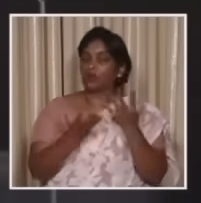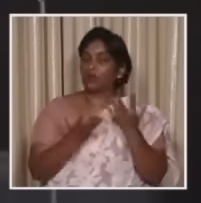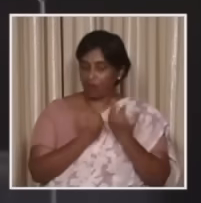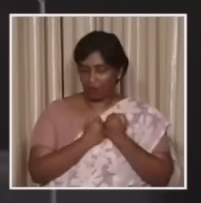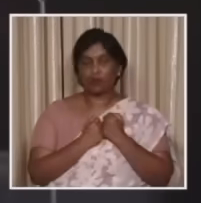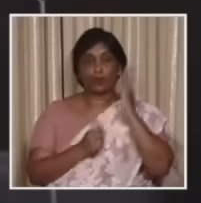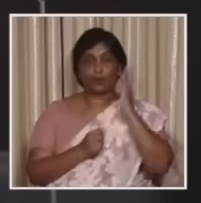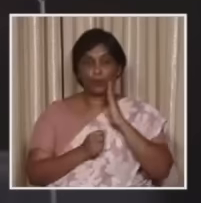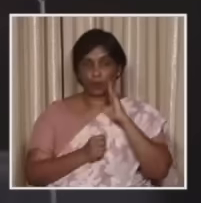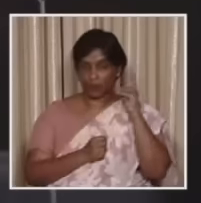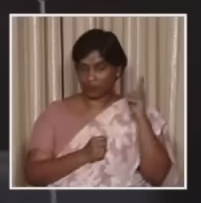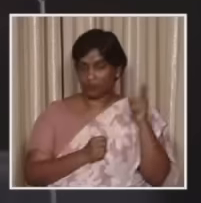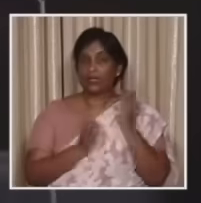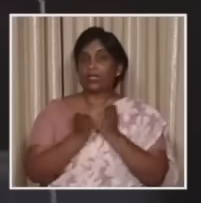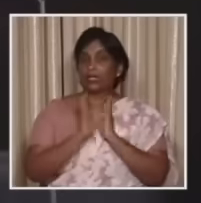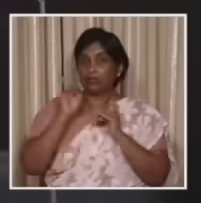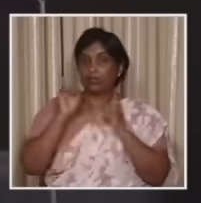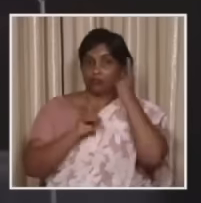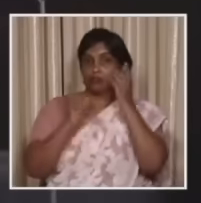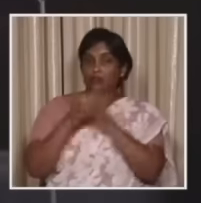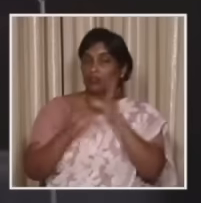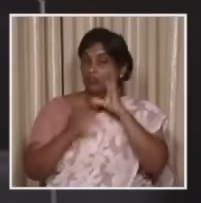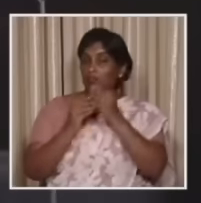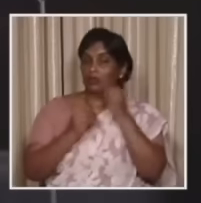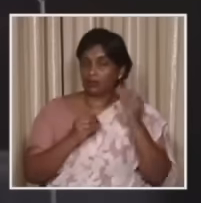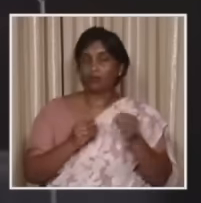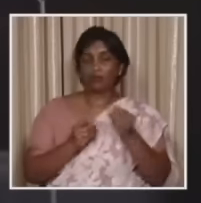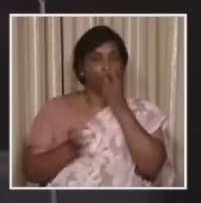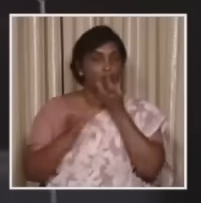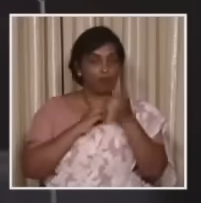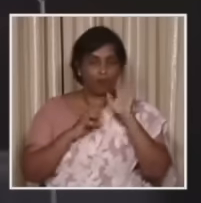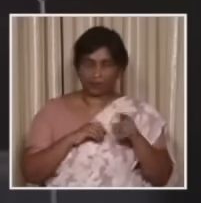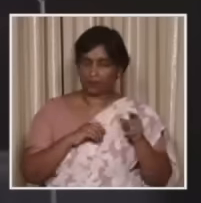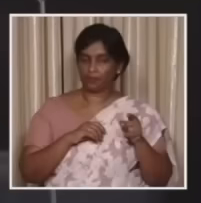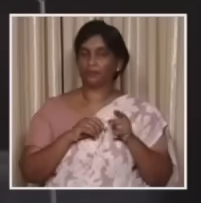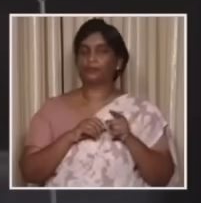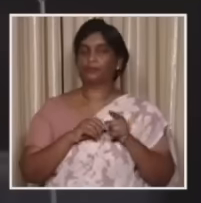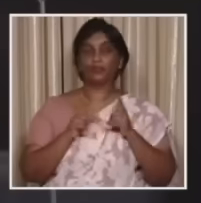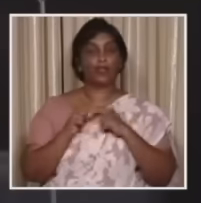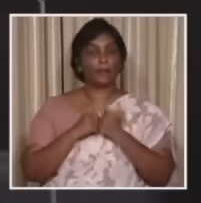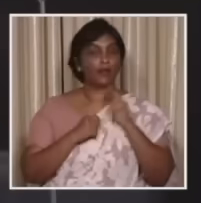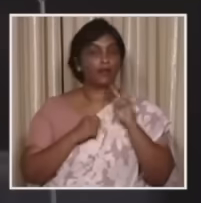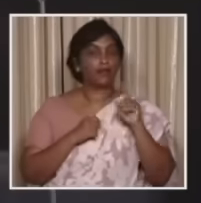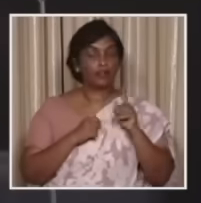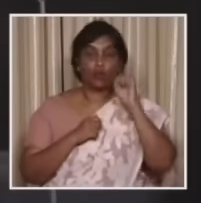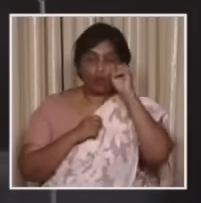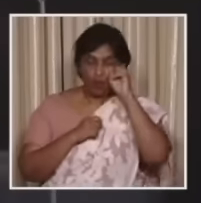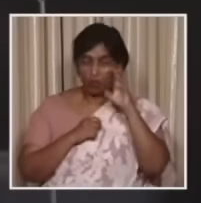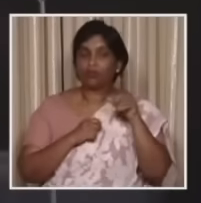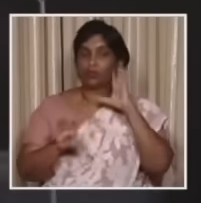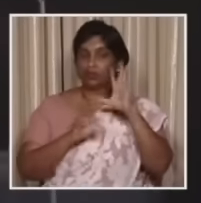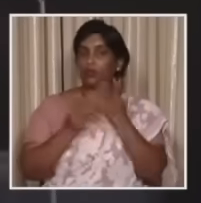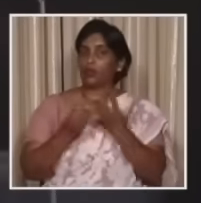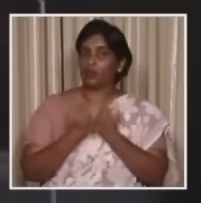ඒ විදේශීය ඉන්දියාවේ බුද්ධ්‍යංශ වලින් මේ ප්‍රහාරය සිද්ධ වෙනවා කියලා අප්‍රේල් 21 උදෙත් මේ තොරතුරු